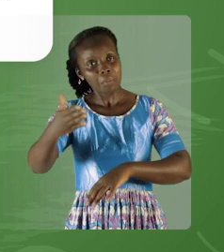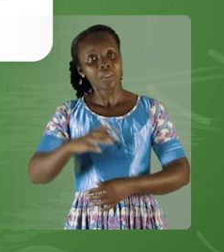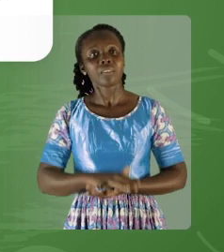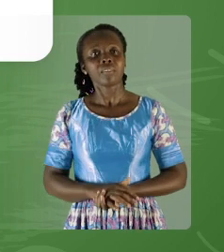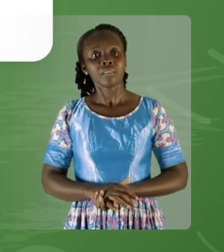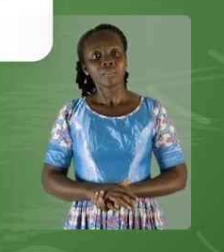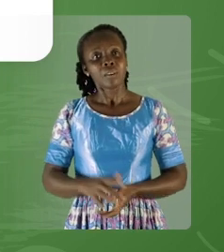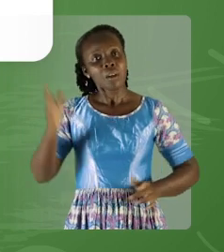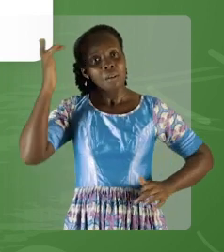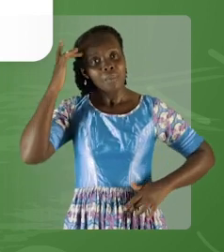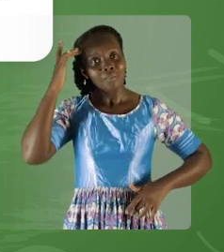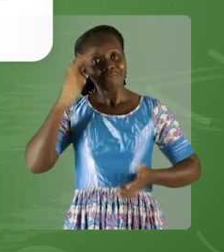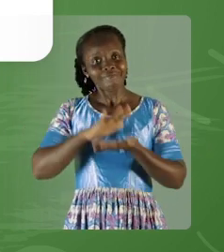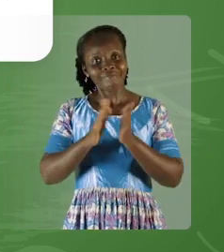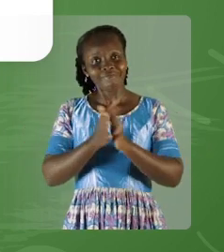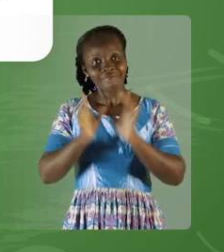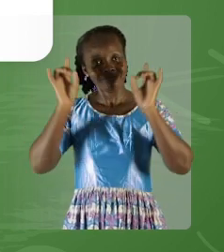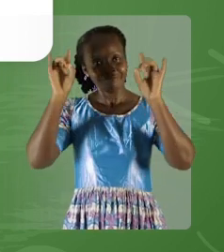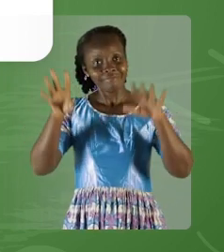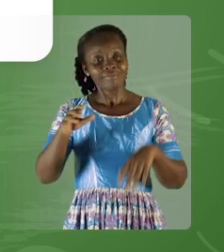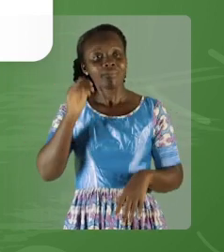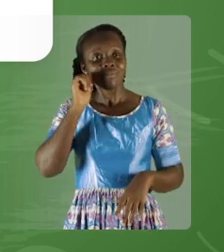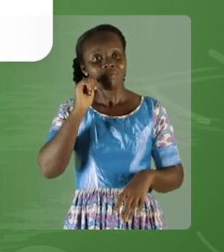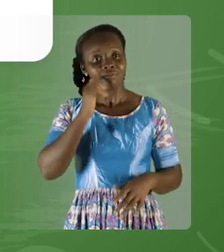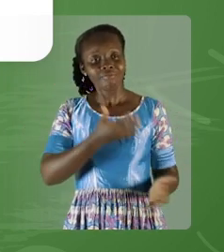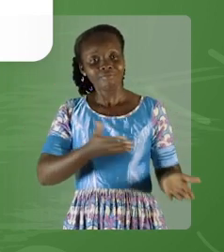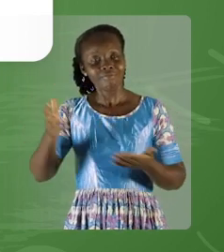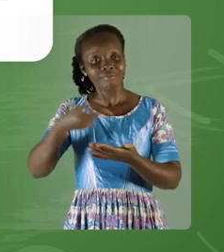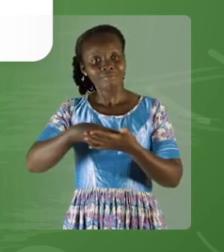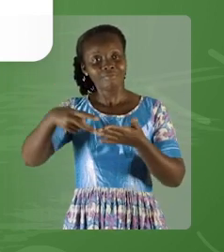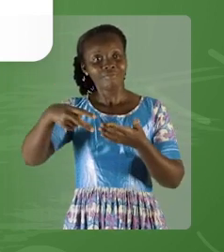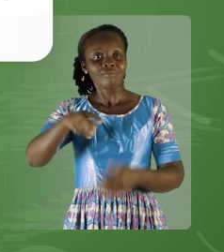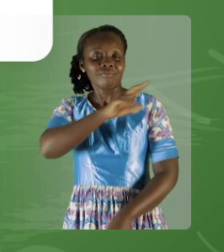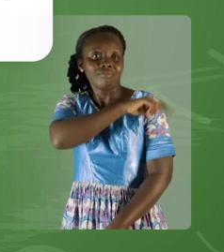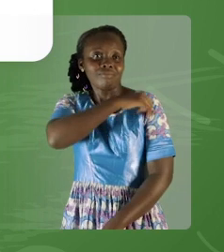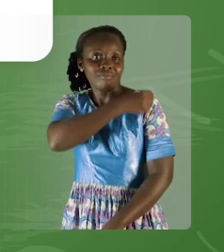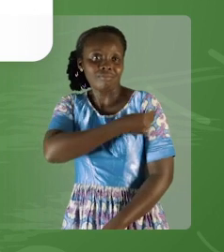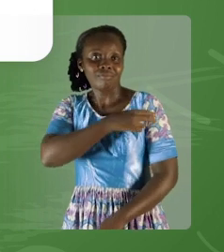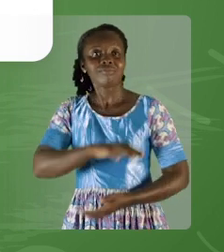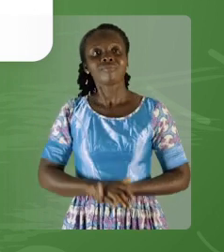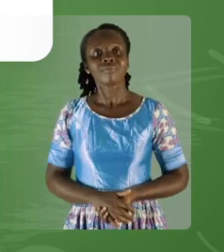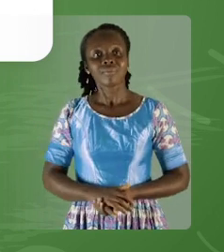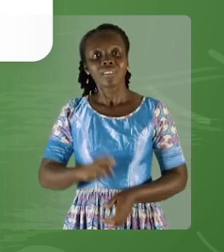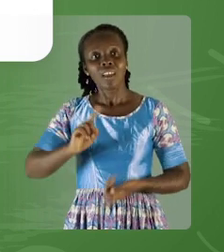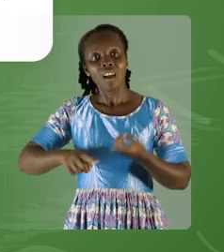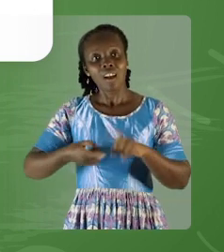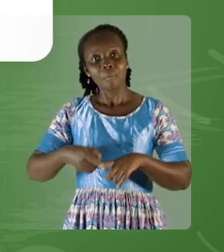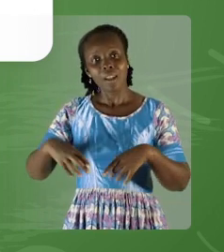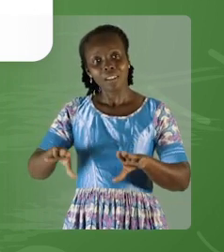la maladie s'aggrave et elle est hospitalisée. Ses camarades de